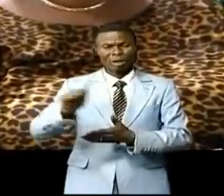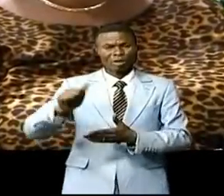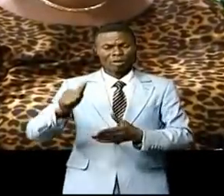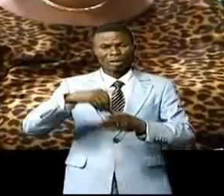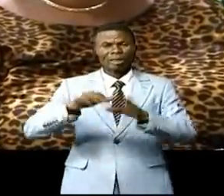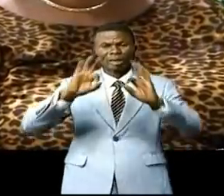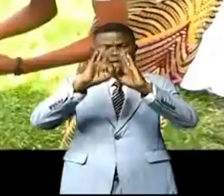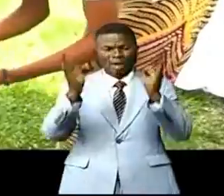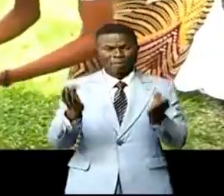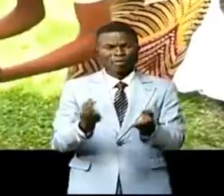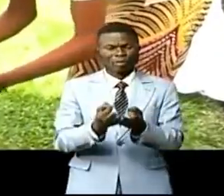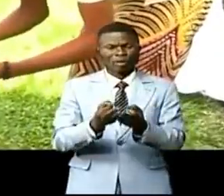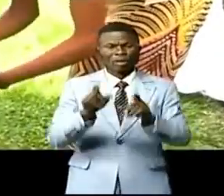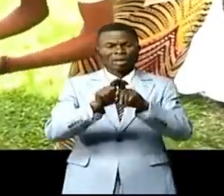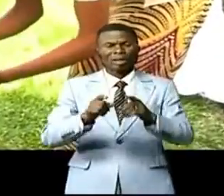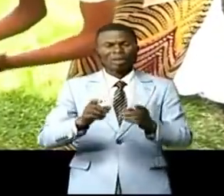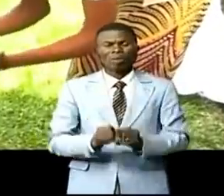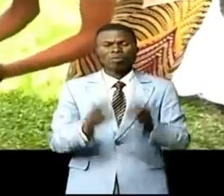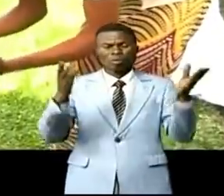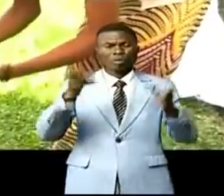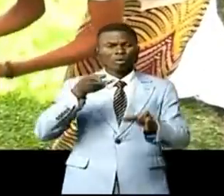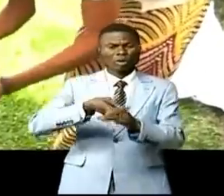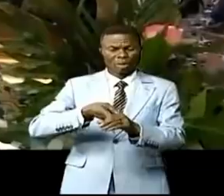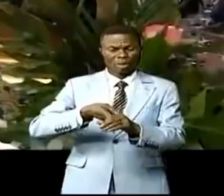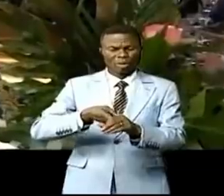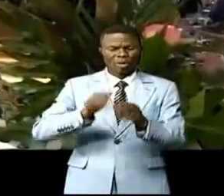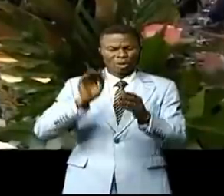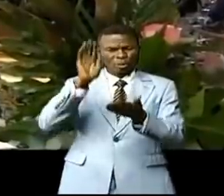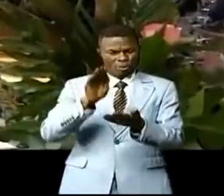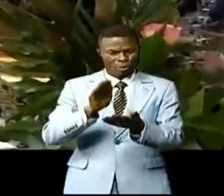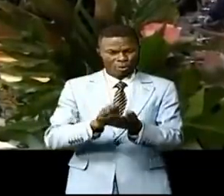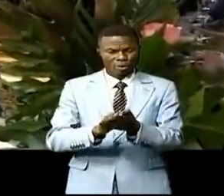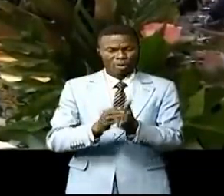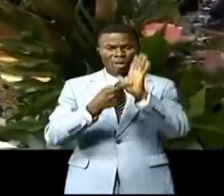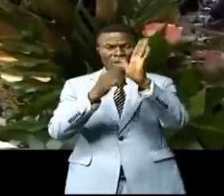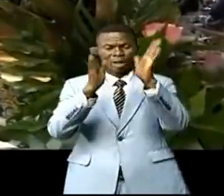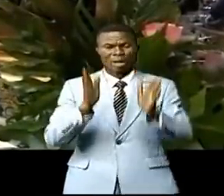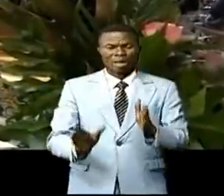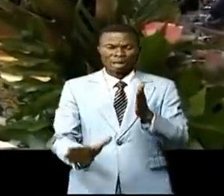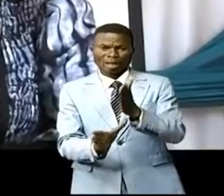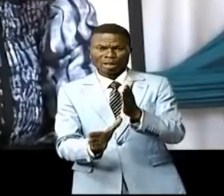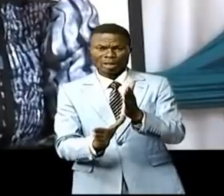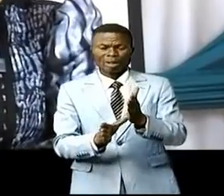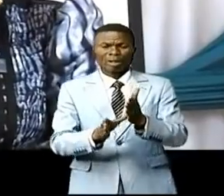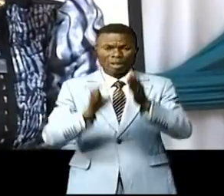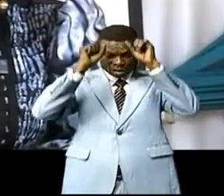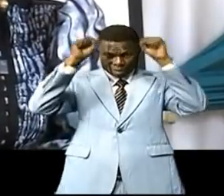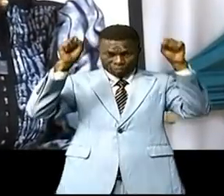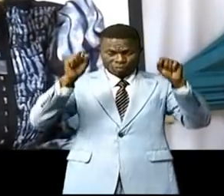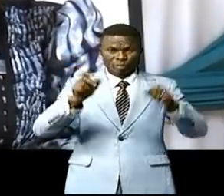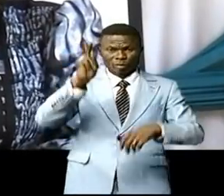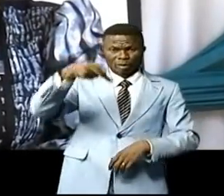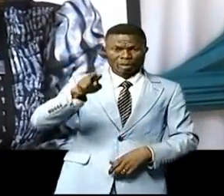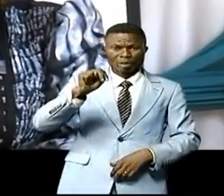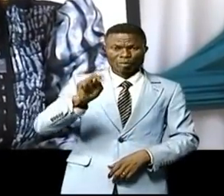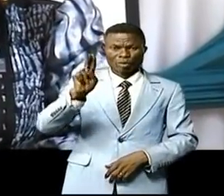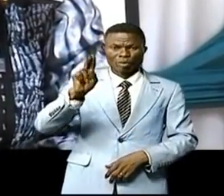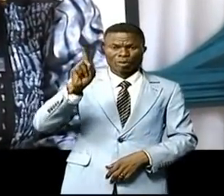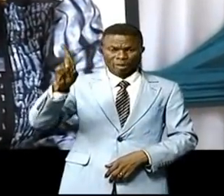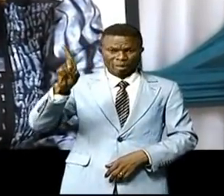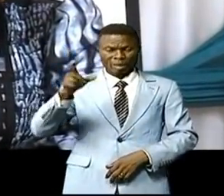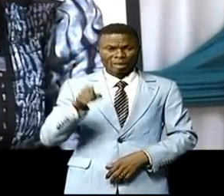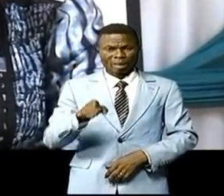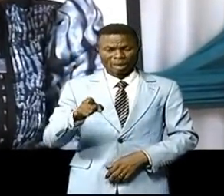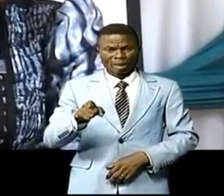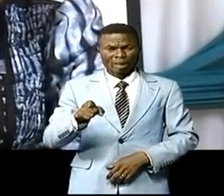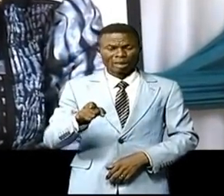foyers améliorés et les gaz de pétrole liquéfiés. La représentante adjointe résidente du PNUD en RDC, Rokayan